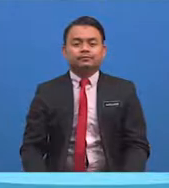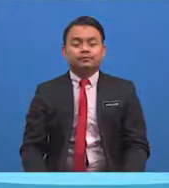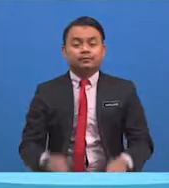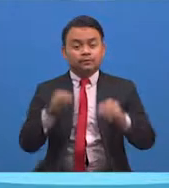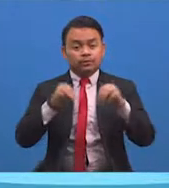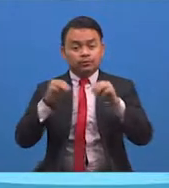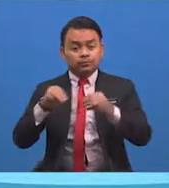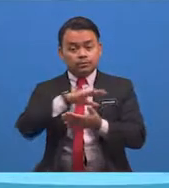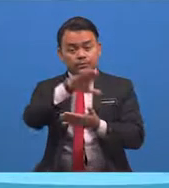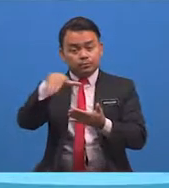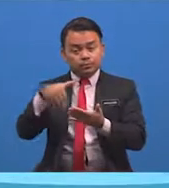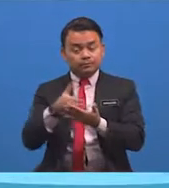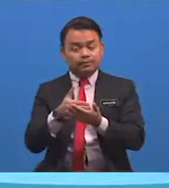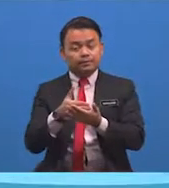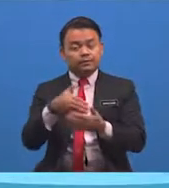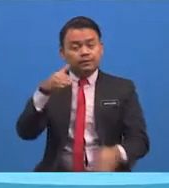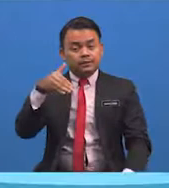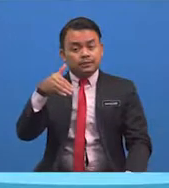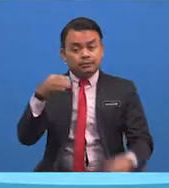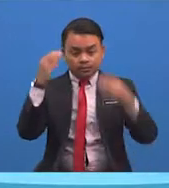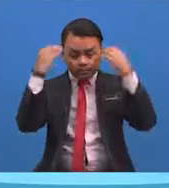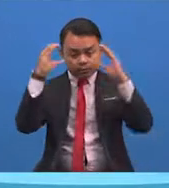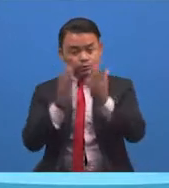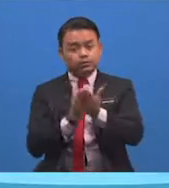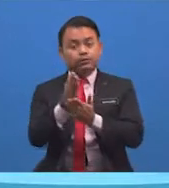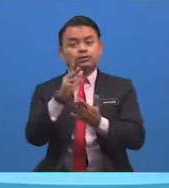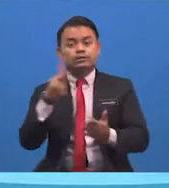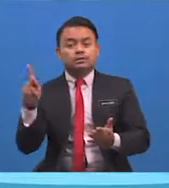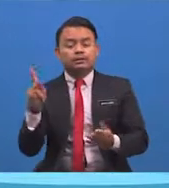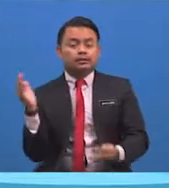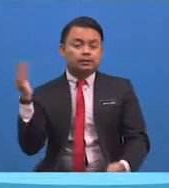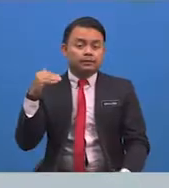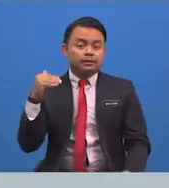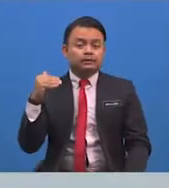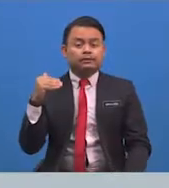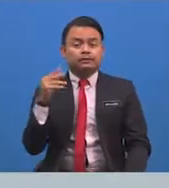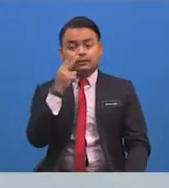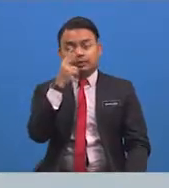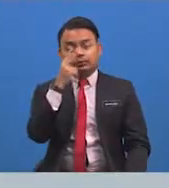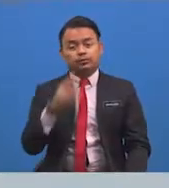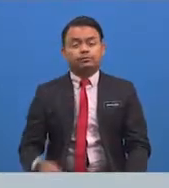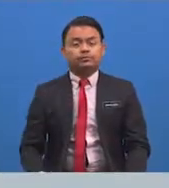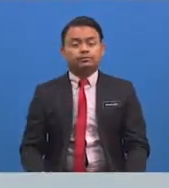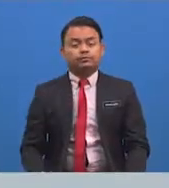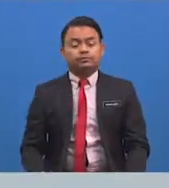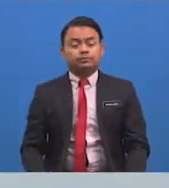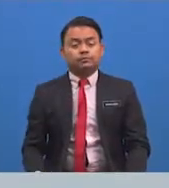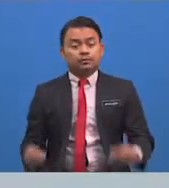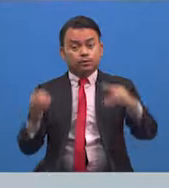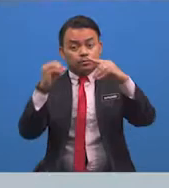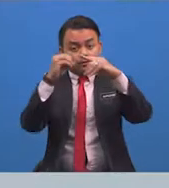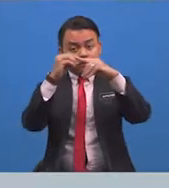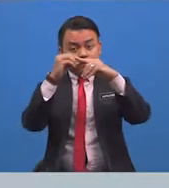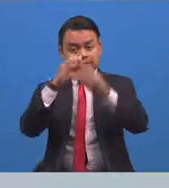Murid-murid sekalian, sebelum cikgu teruskan, marilah kita lihat dahulu objektif